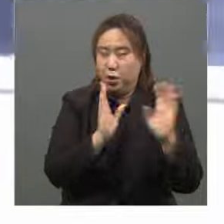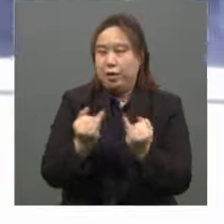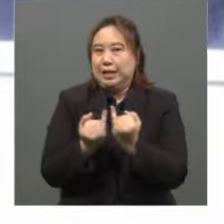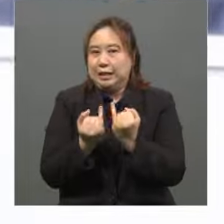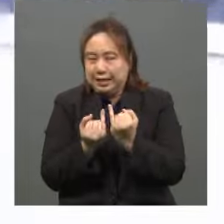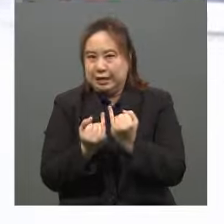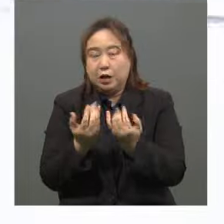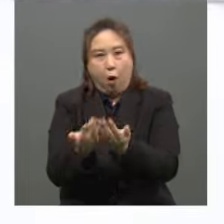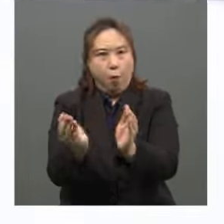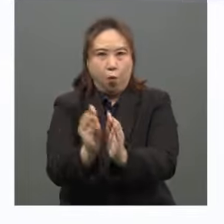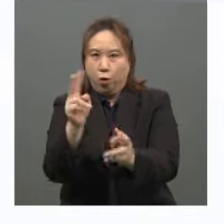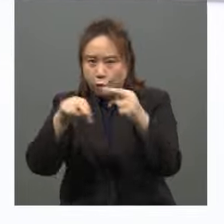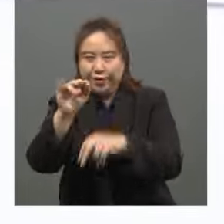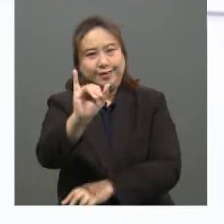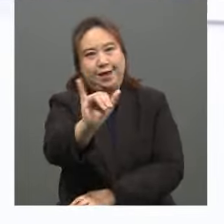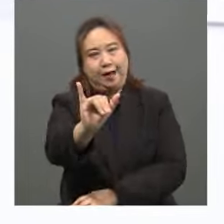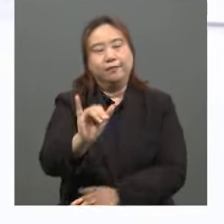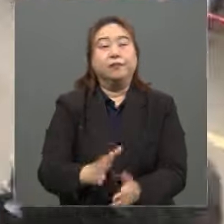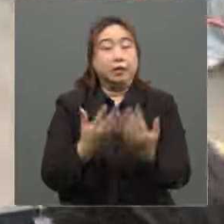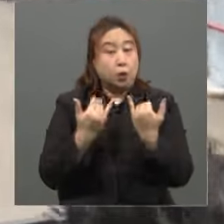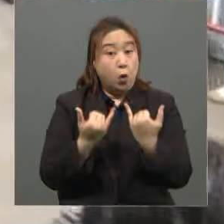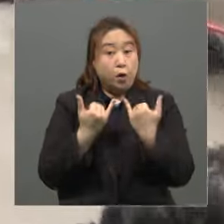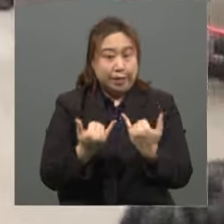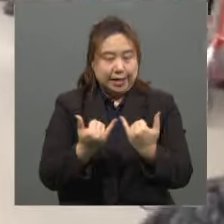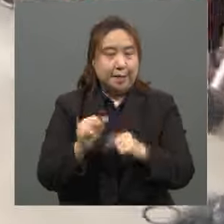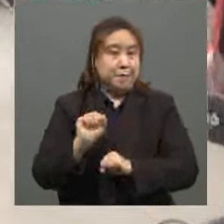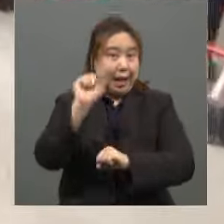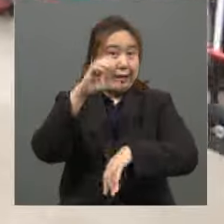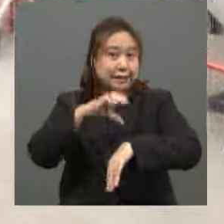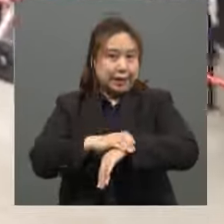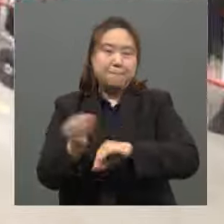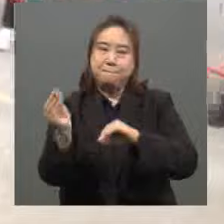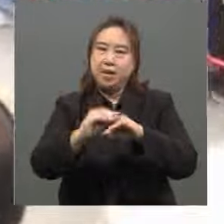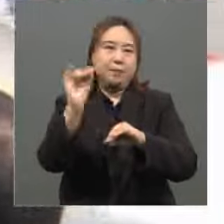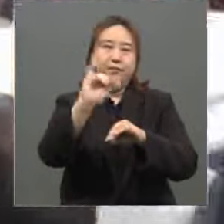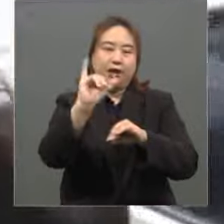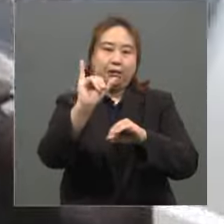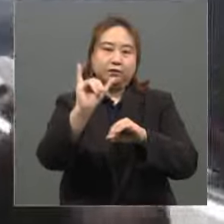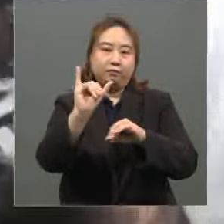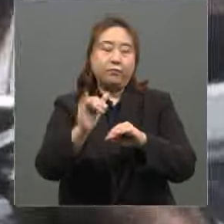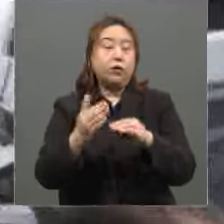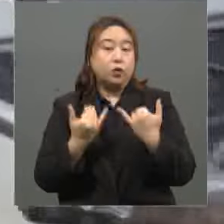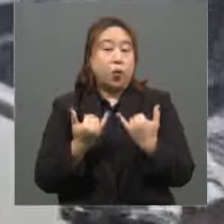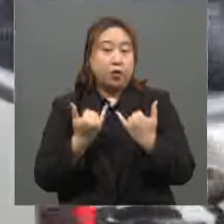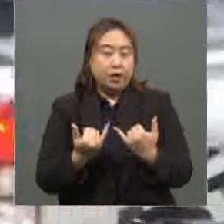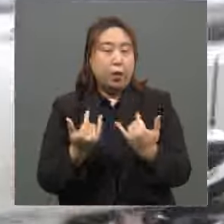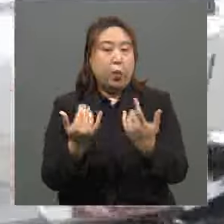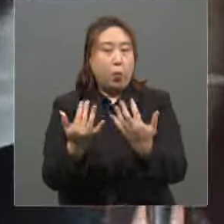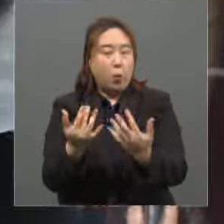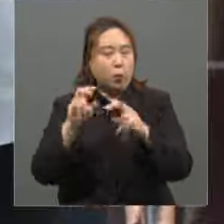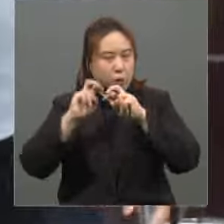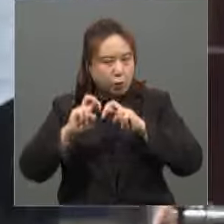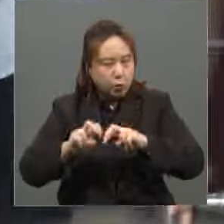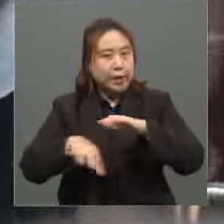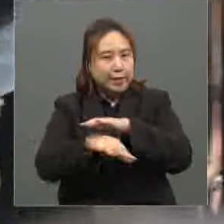าติของผู้ต้องหาและขณะนี้ก็ยังไม่มีการออกหมายจับเพิ่มเติมแต่อย่างใดนะคะอยู่ระหว่างการสอบสวนแล้วก็การเก็บ